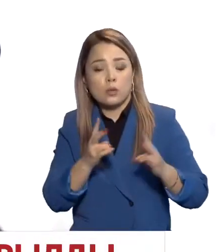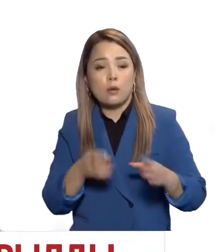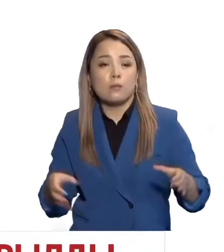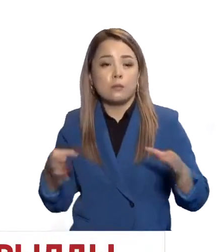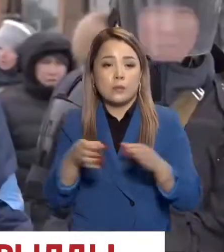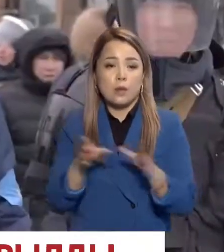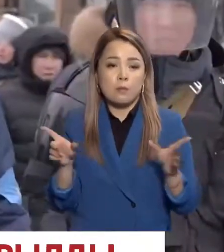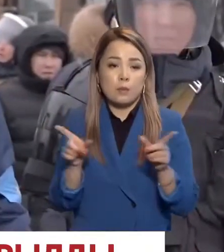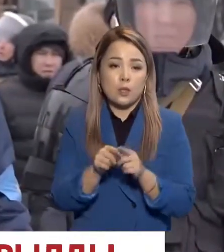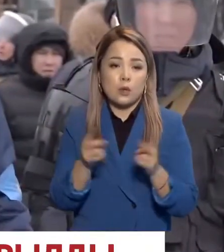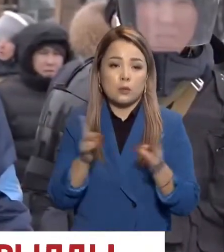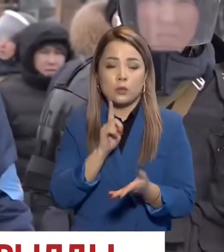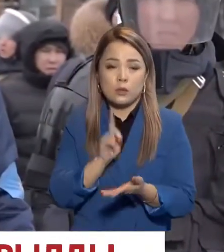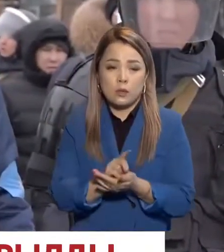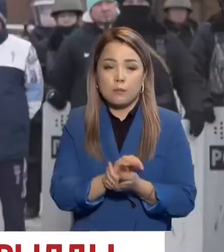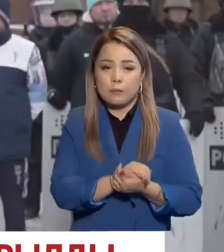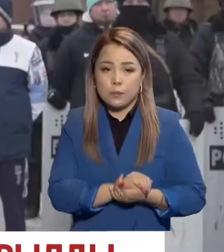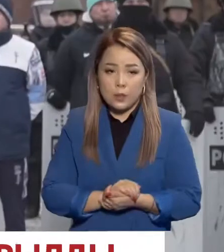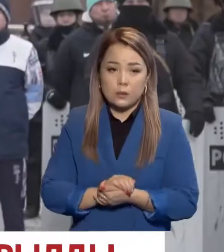біріктіруге шақырды.